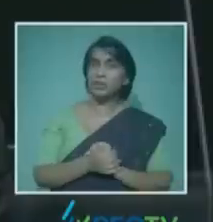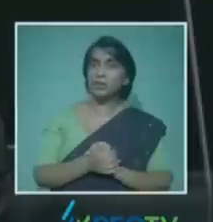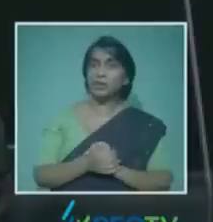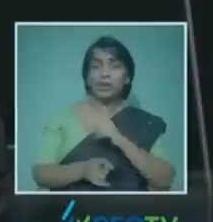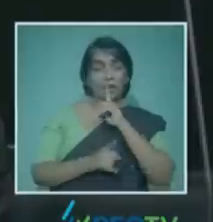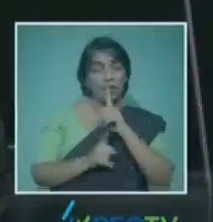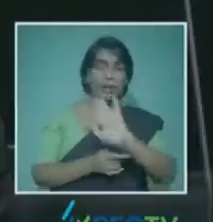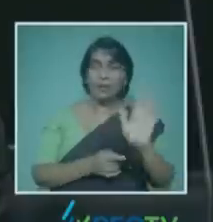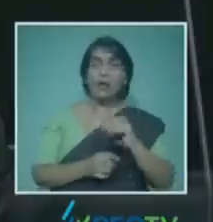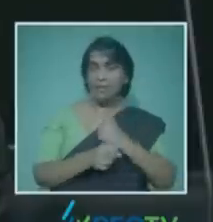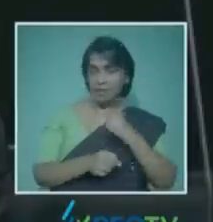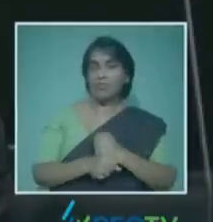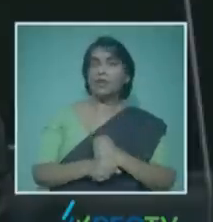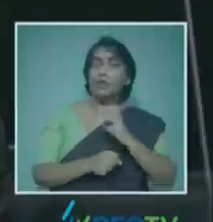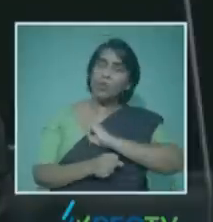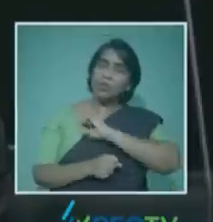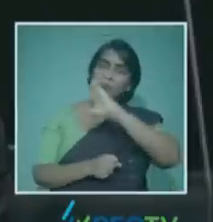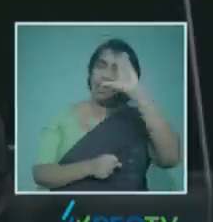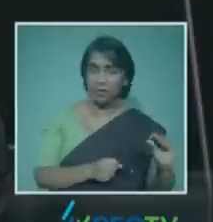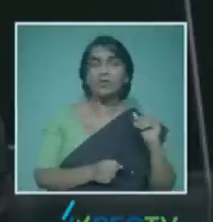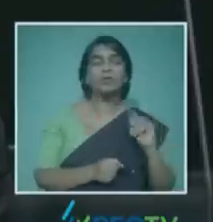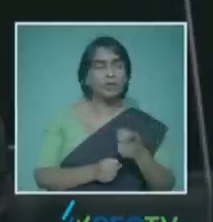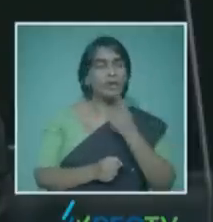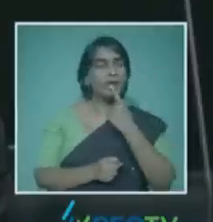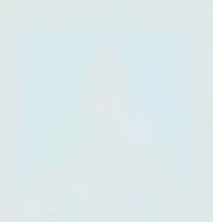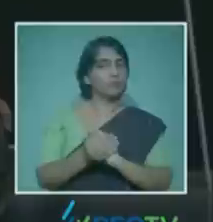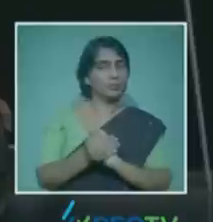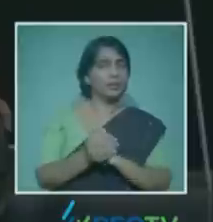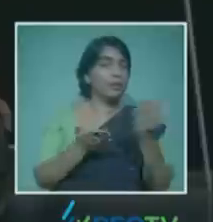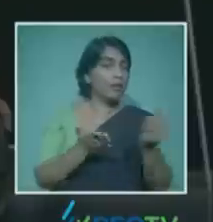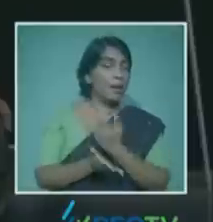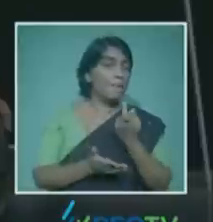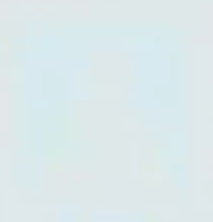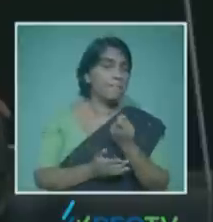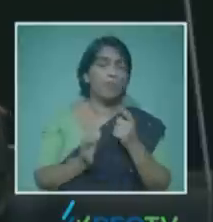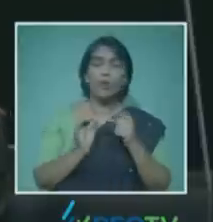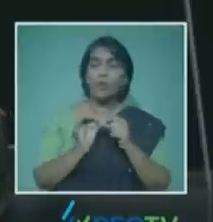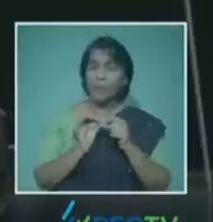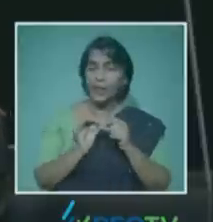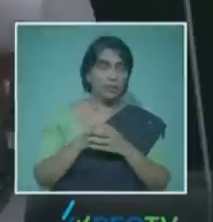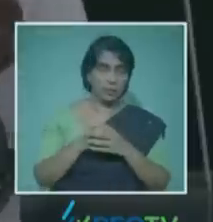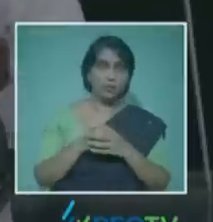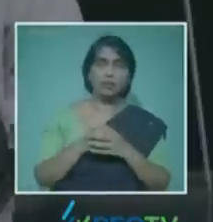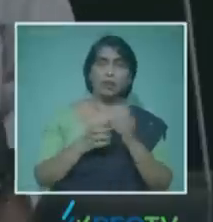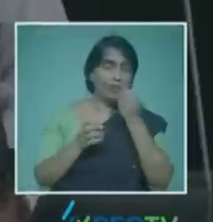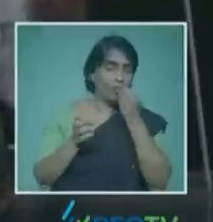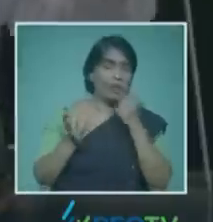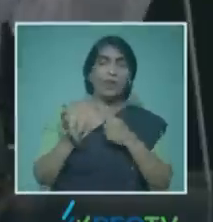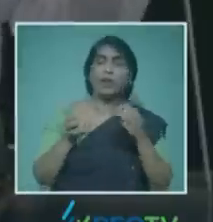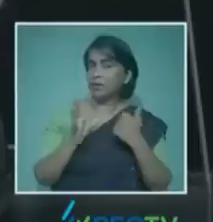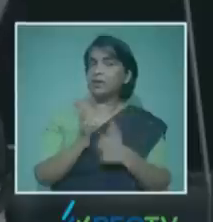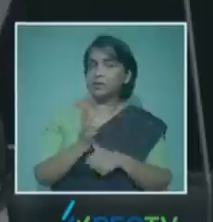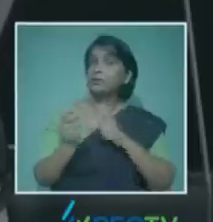කතා කරන්නේ මා ආහාර සුරක්ෂිතාවේ ආණ්ඩුව උදේ ඉඳලා හවස් වෙනකම් කටේ කියලා හිඳනකම් වෙන් කළ තියෙන මුදල කීයද රුපියල් බිලියන 6යි පාරිභෝග